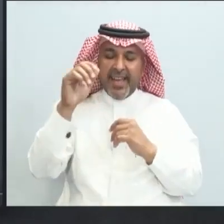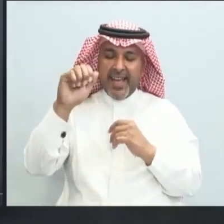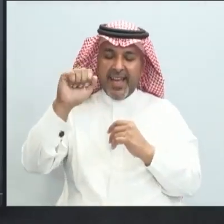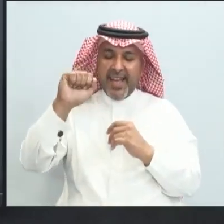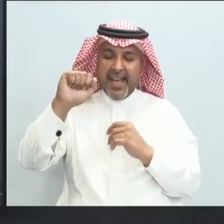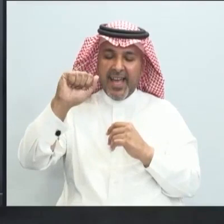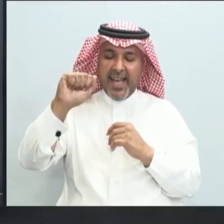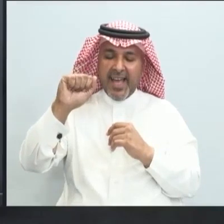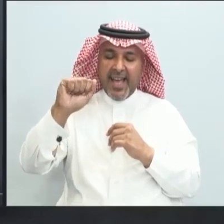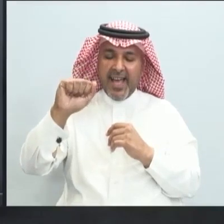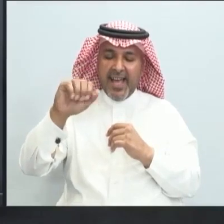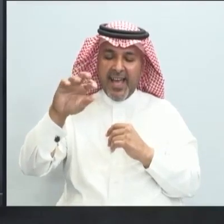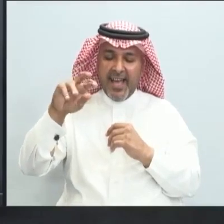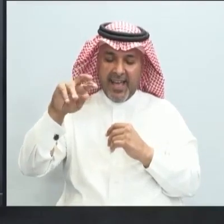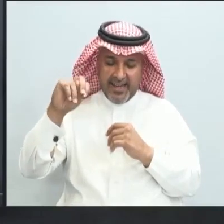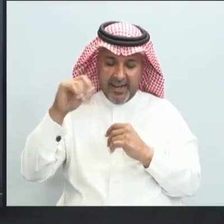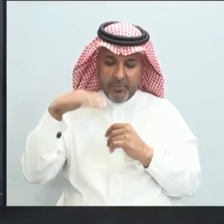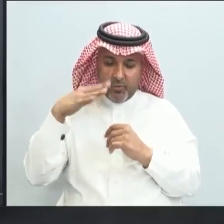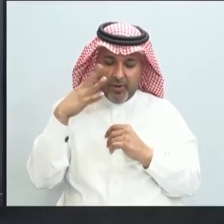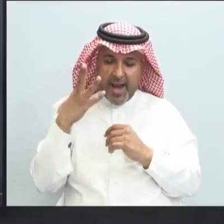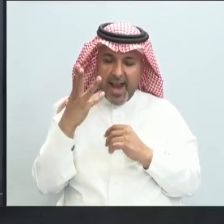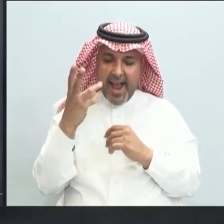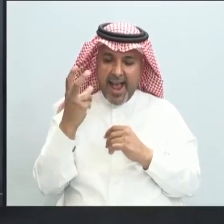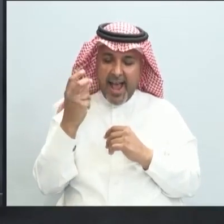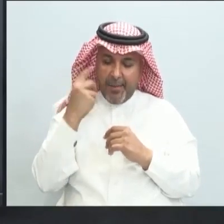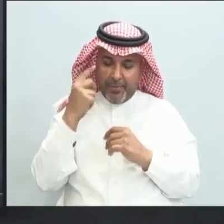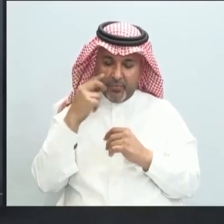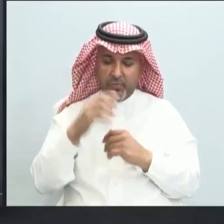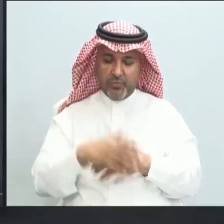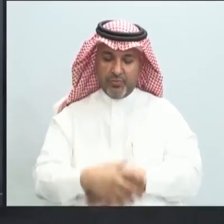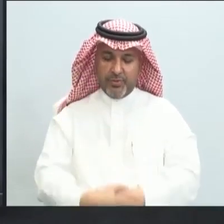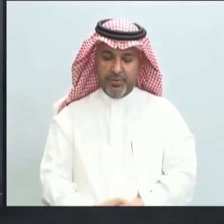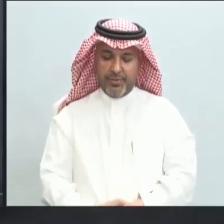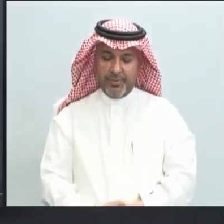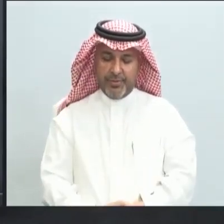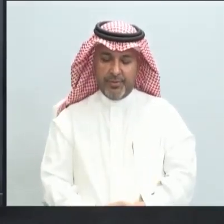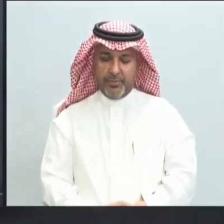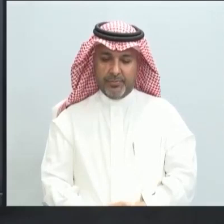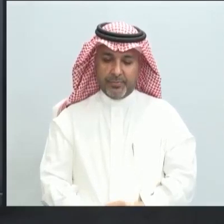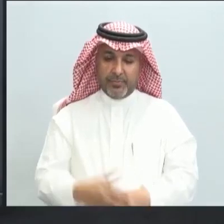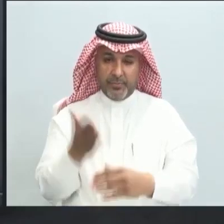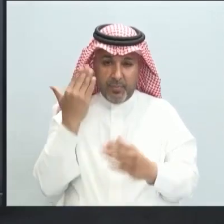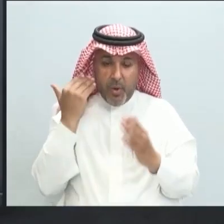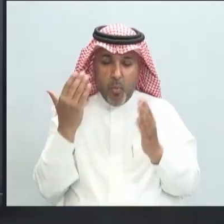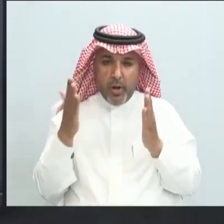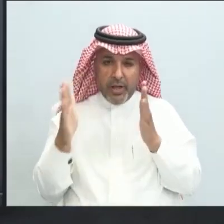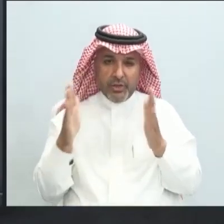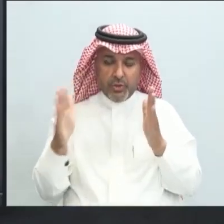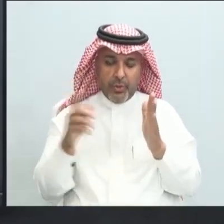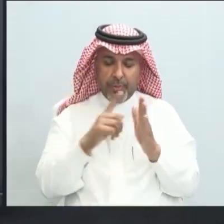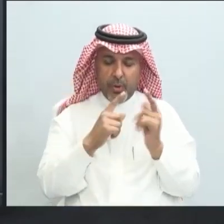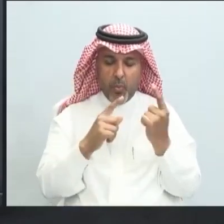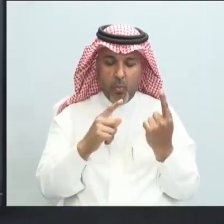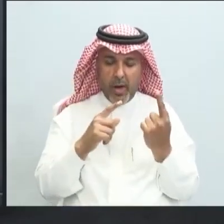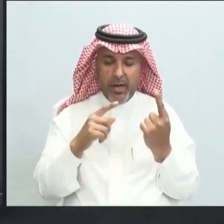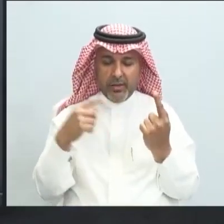رقم في الأعداد الحقيقية مو مثل الساين والكوساين الساين والكوساين كانت محصورة بين السالب واحد والموجب واحد أما التان لا عادي